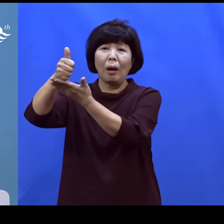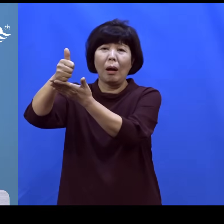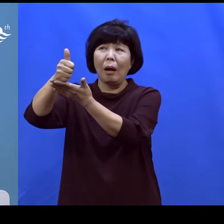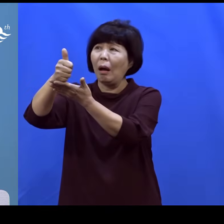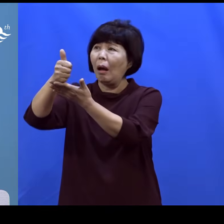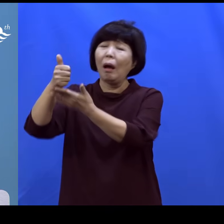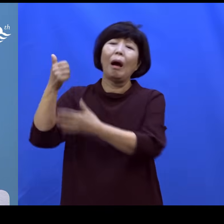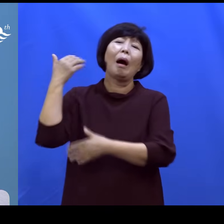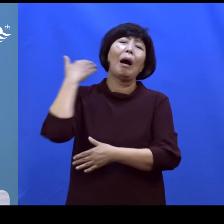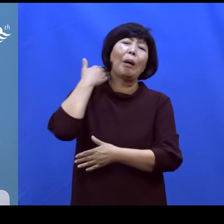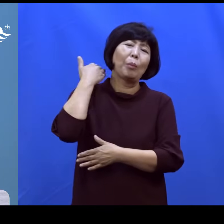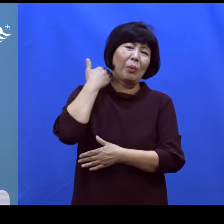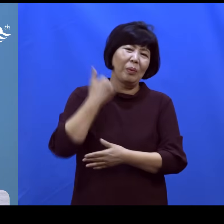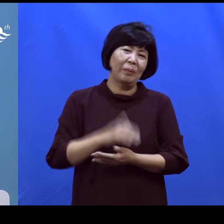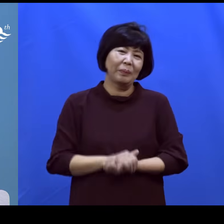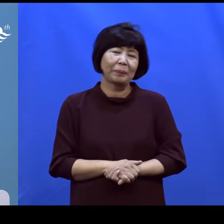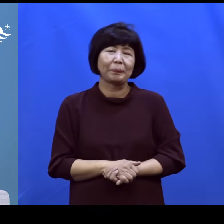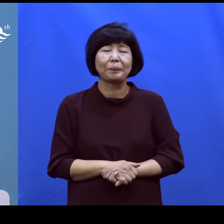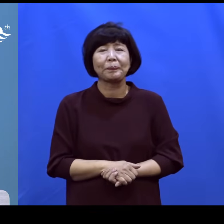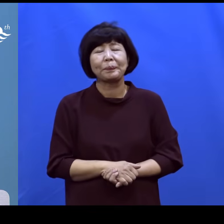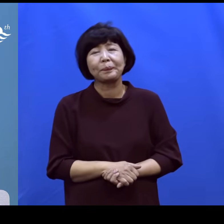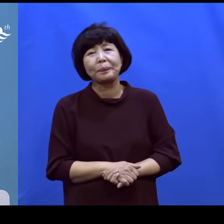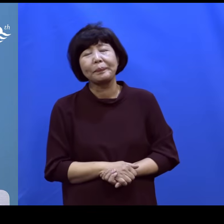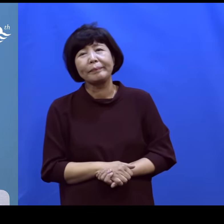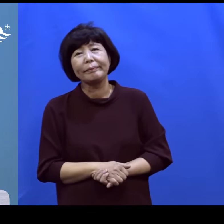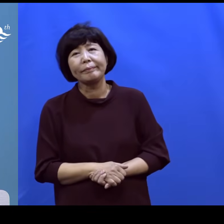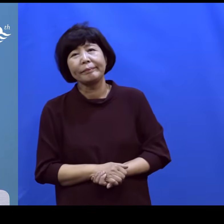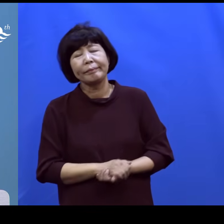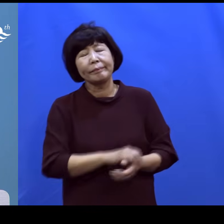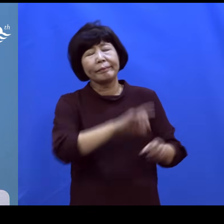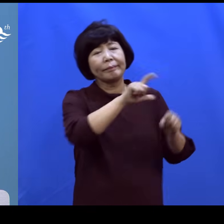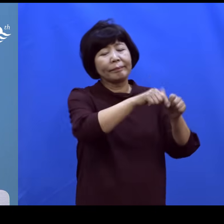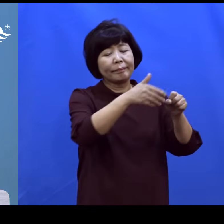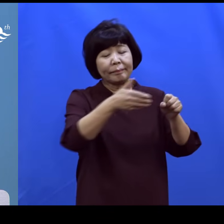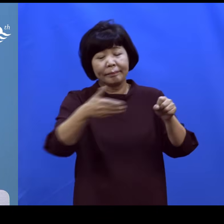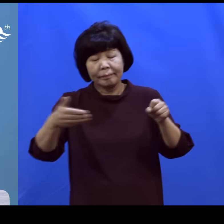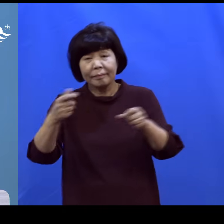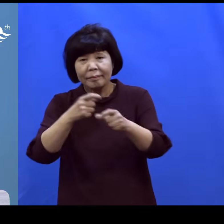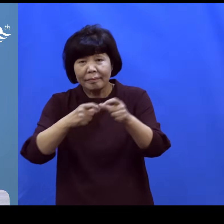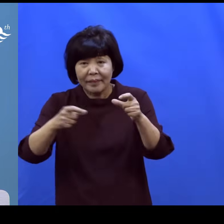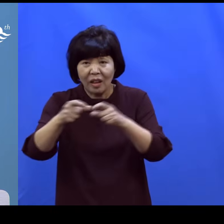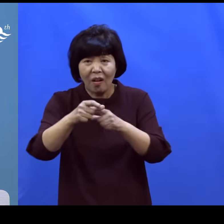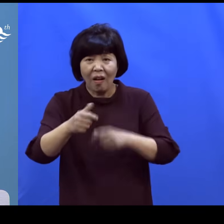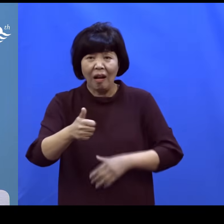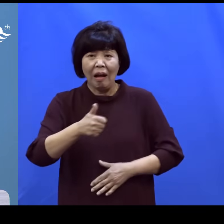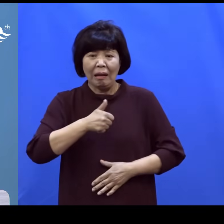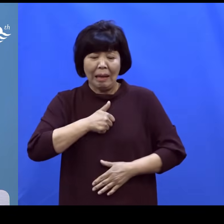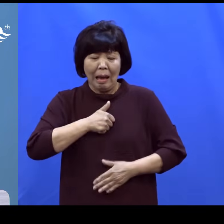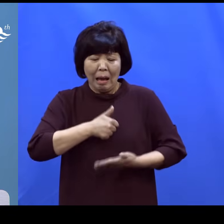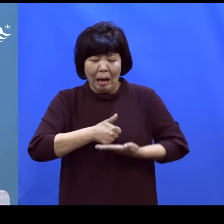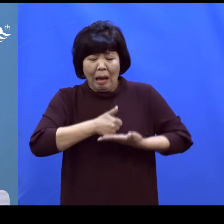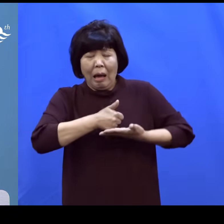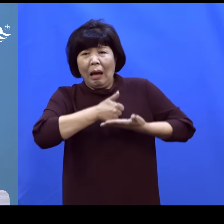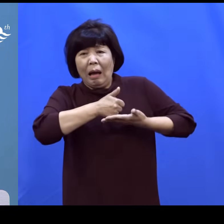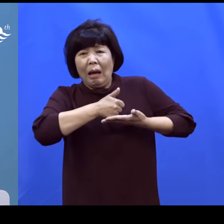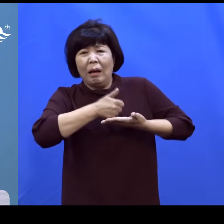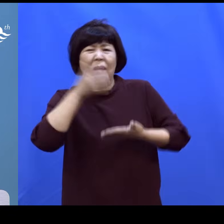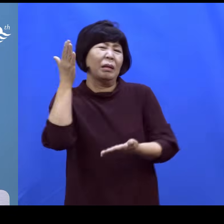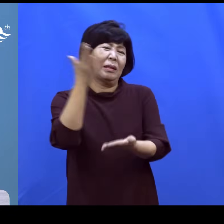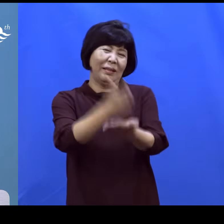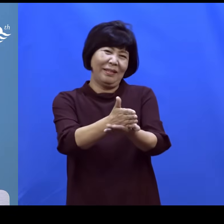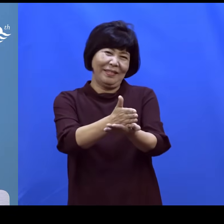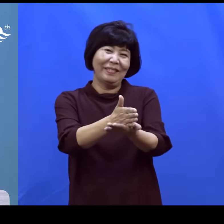흥해야 하겠고 나는 쇠하여야 하리라는 거죠. 세월이 흐를수록 우리는 자아를 더 크게 키우는, 부풀어 올리게 하는